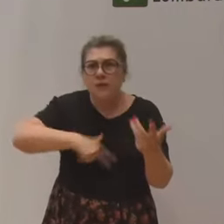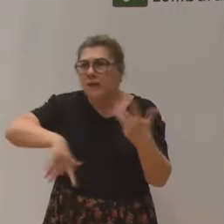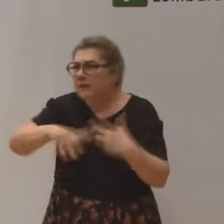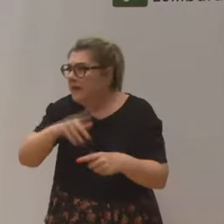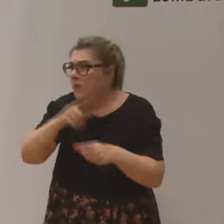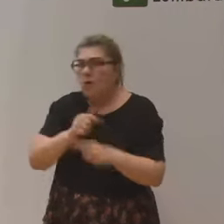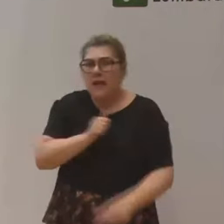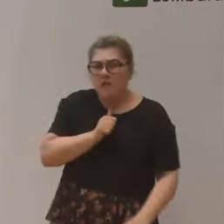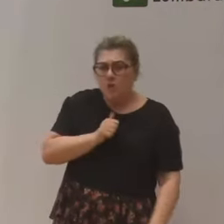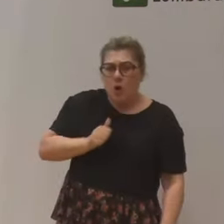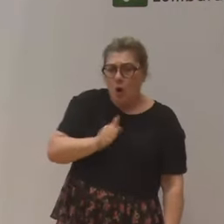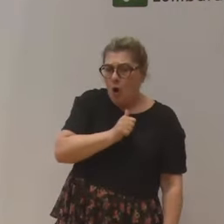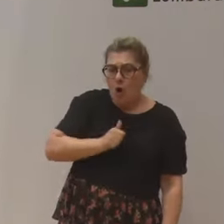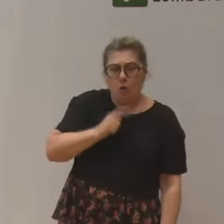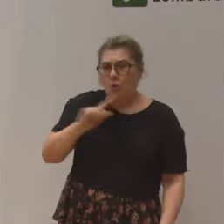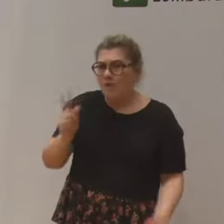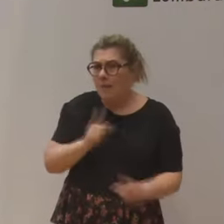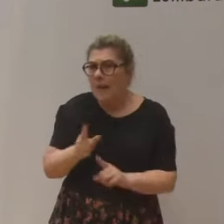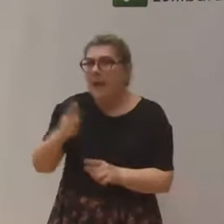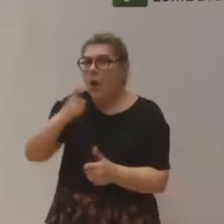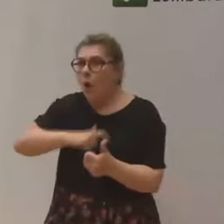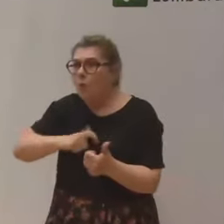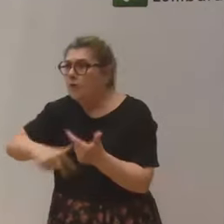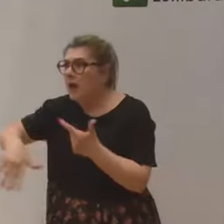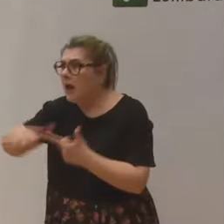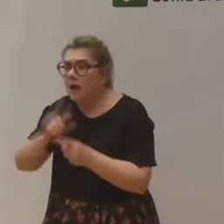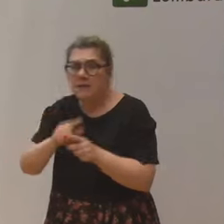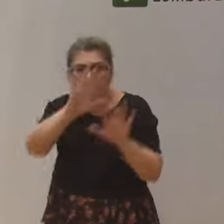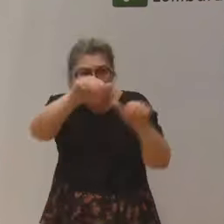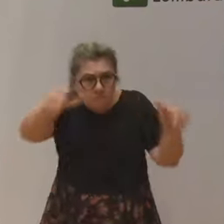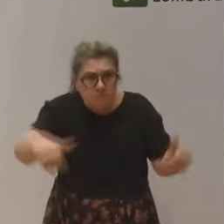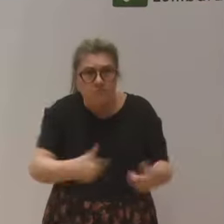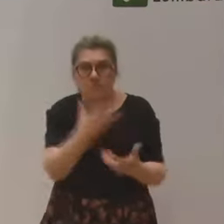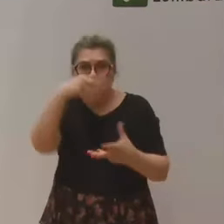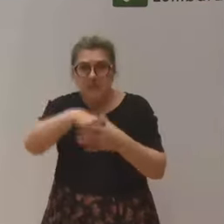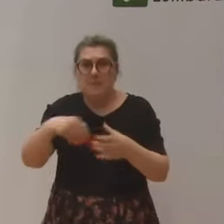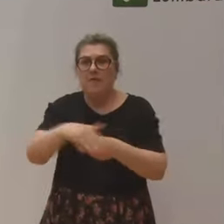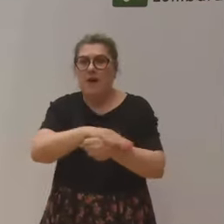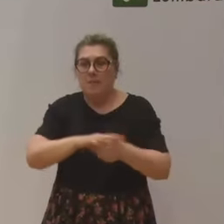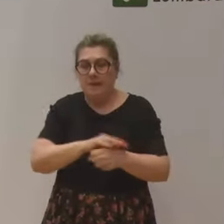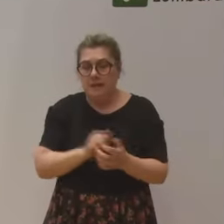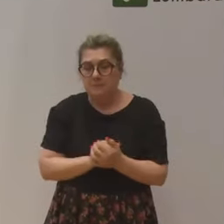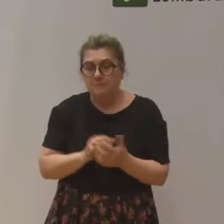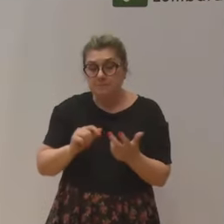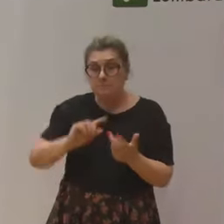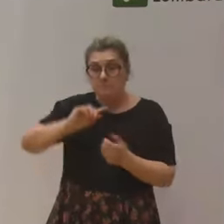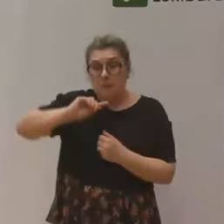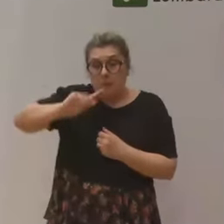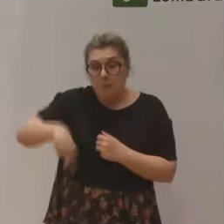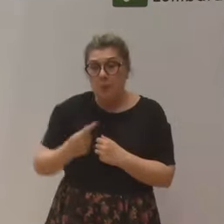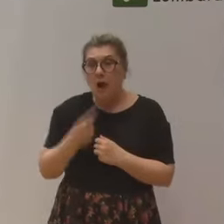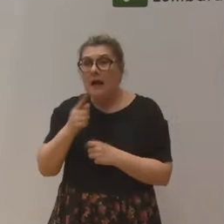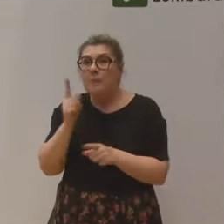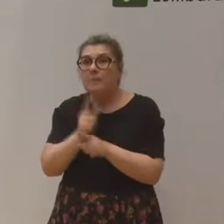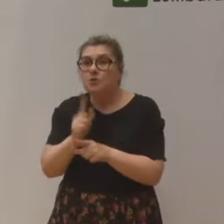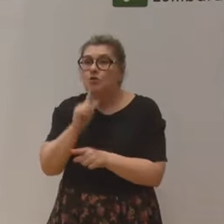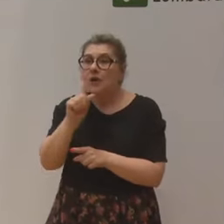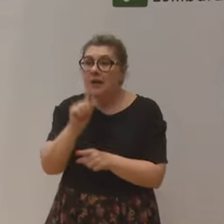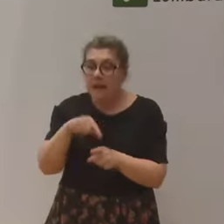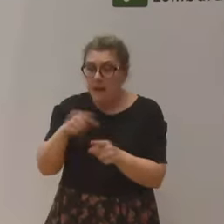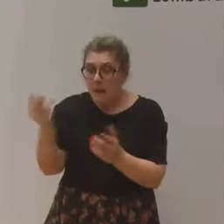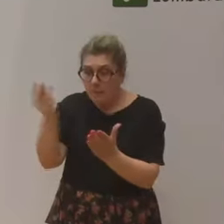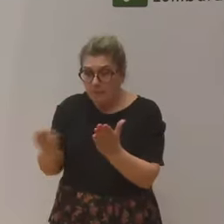devono favorire processi aggregativi e soprattutto, terza annotazione, bisogna che all'interno di